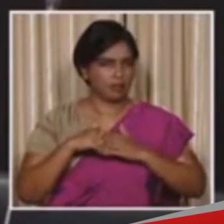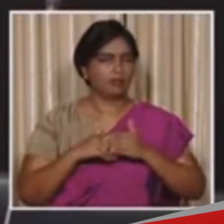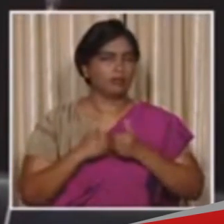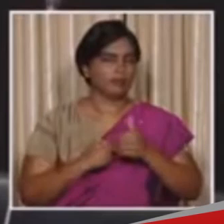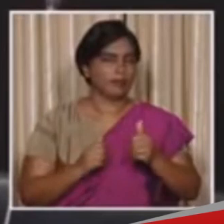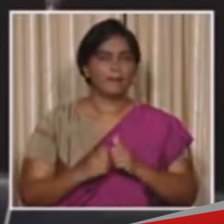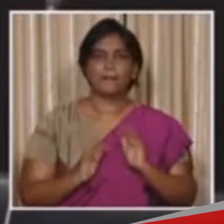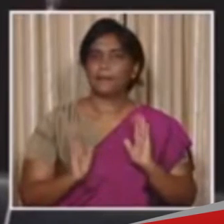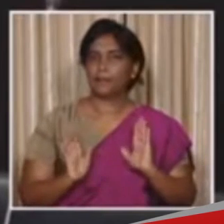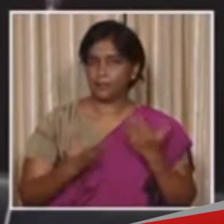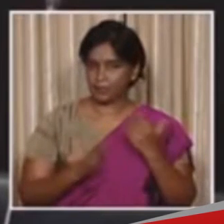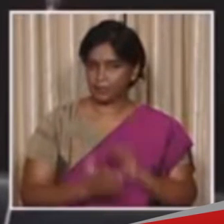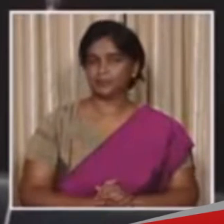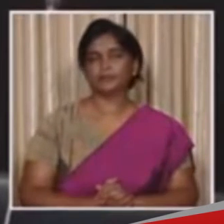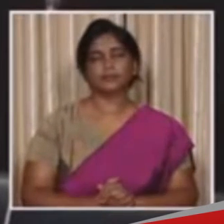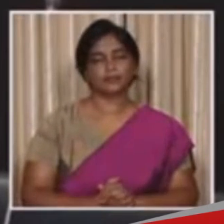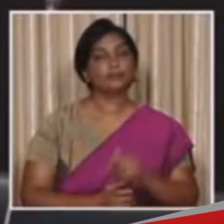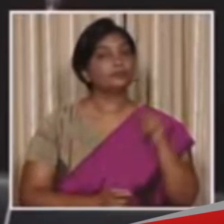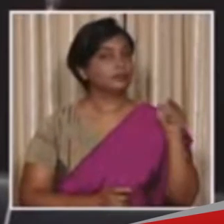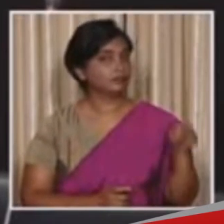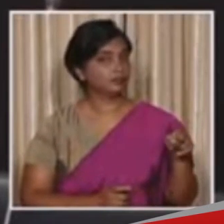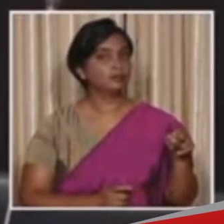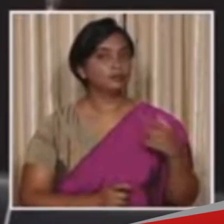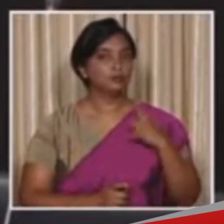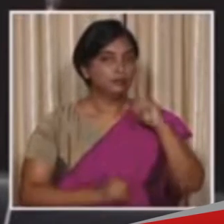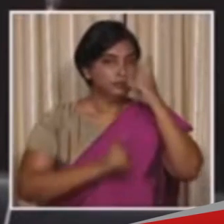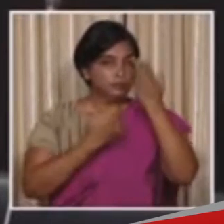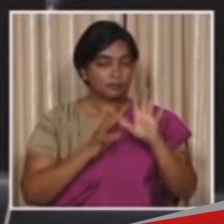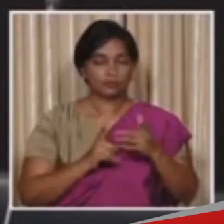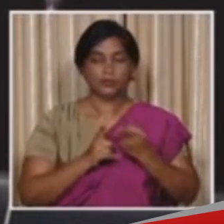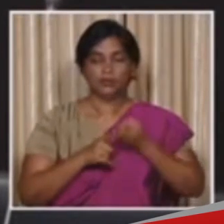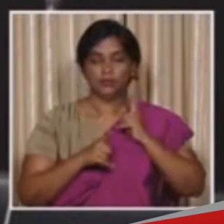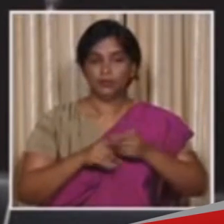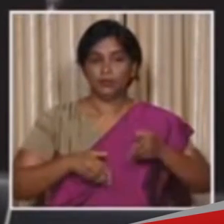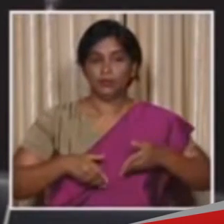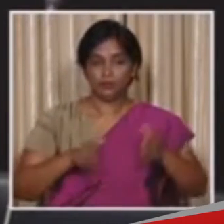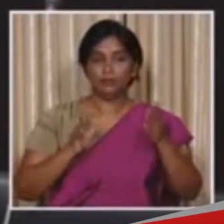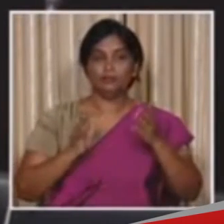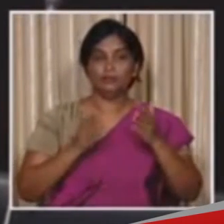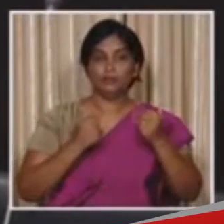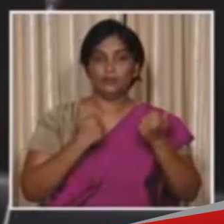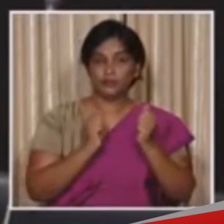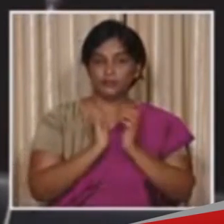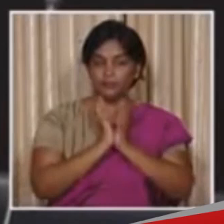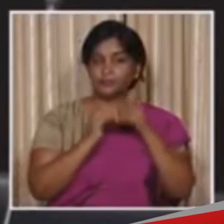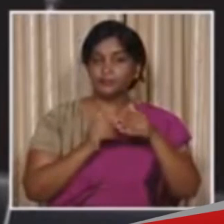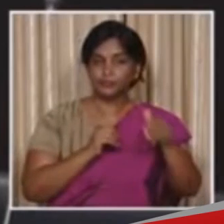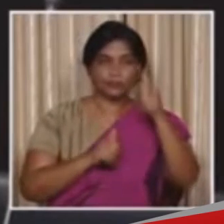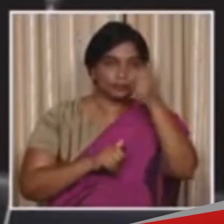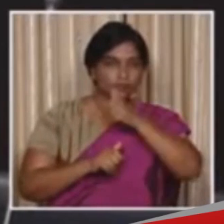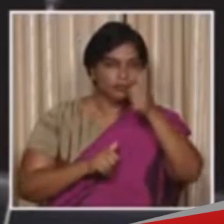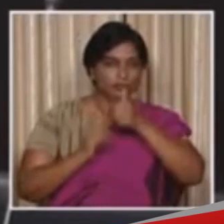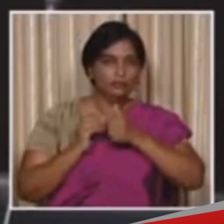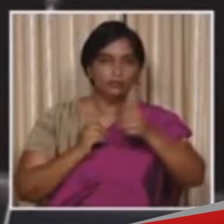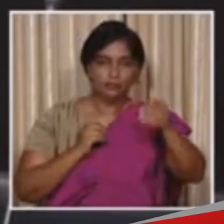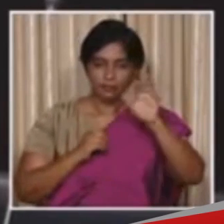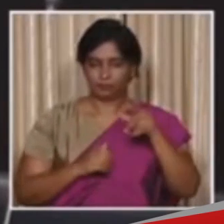ganna ladi eidi mulim adivegi marga rakshita weda kotase Sorakam kirim